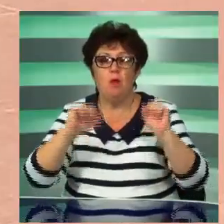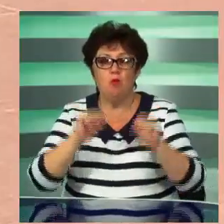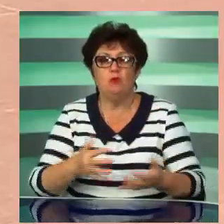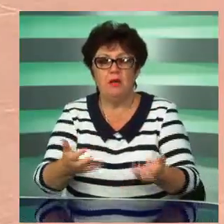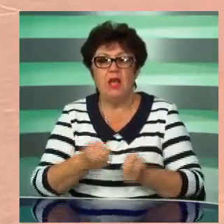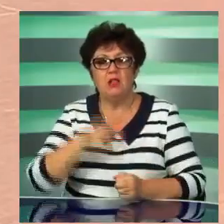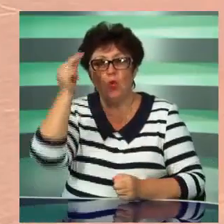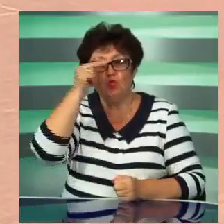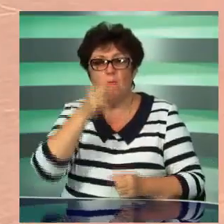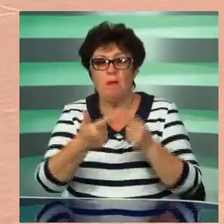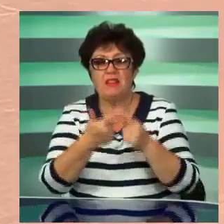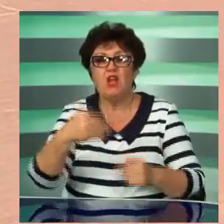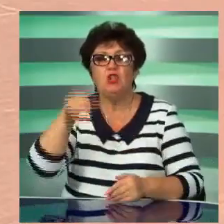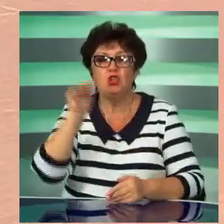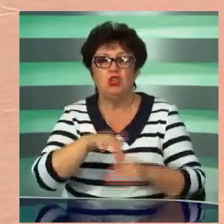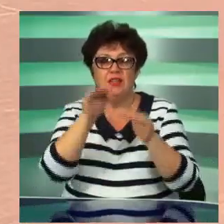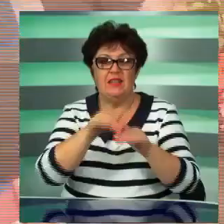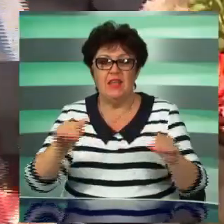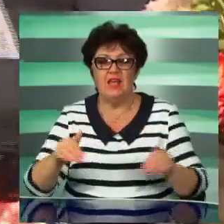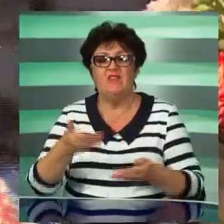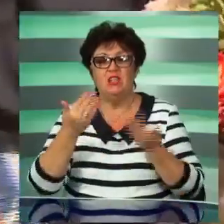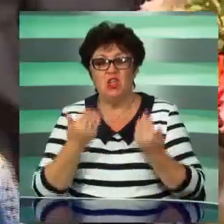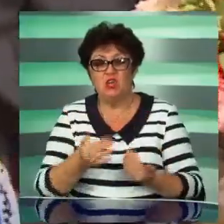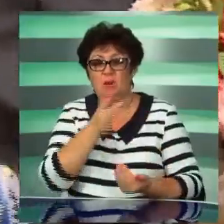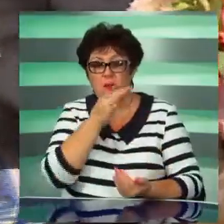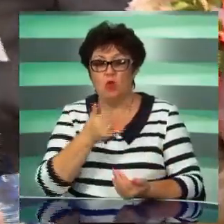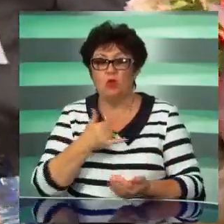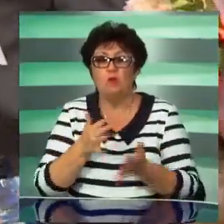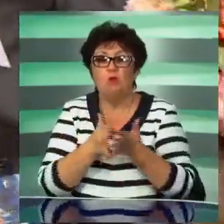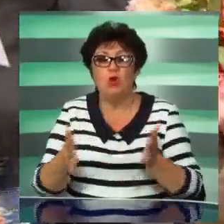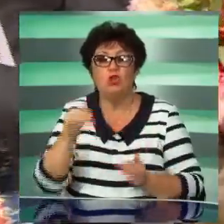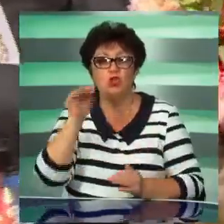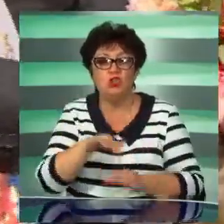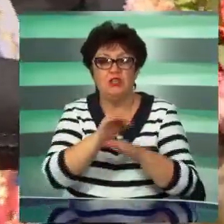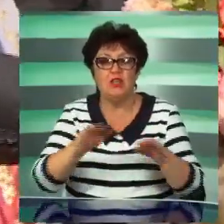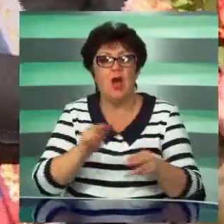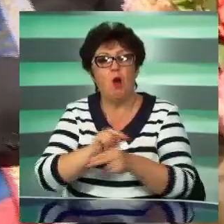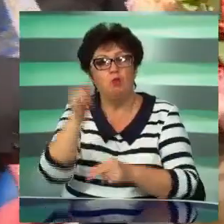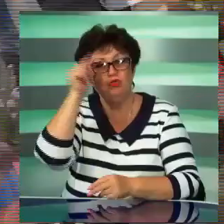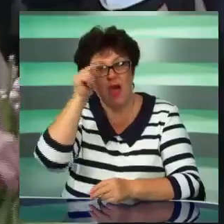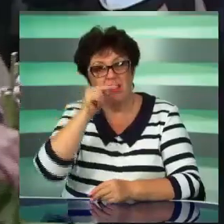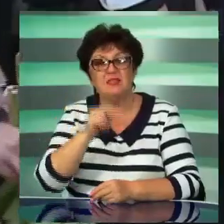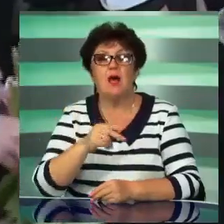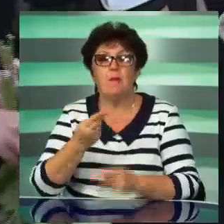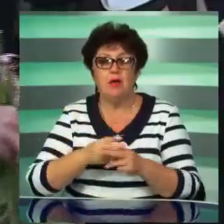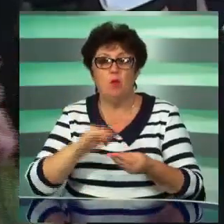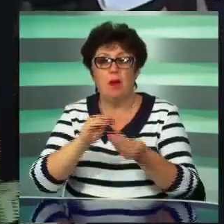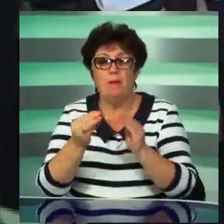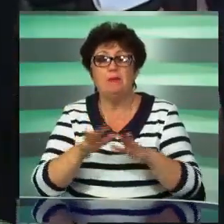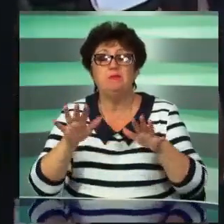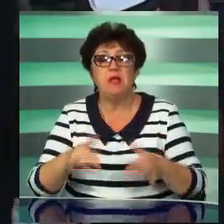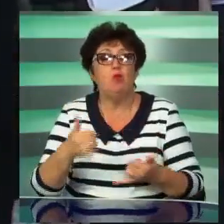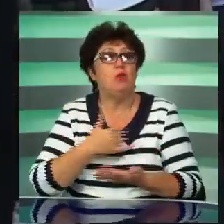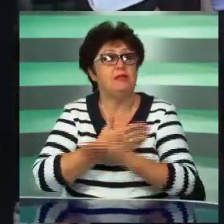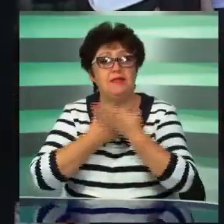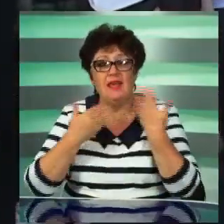принять на учебу 1500 детей. И в настоящий момент у нас более 1000 детей уже обучается, поэтому проблемы с местами у нас